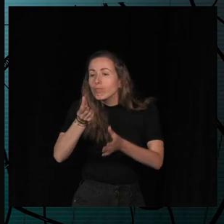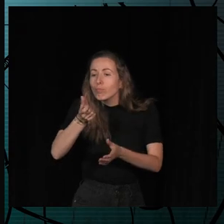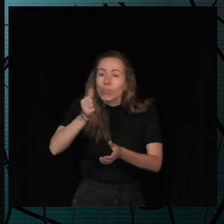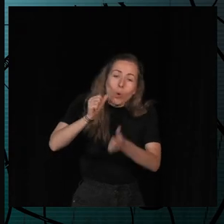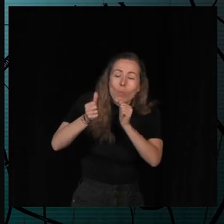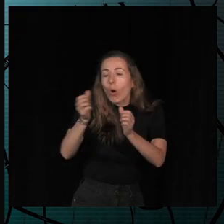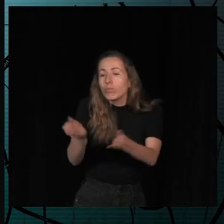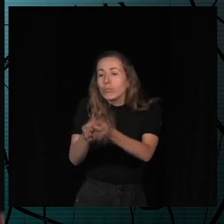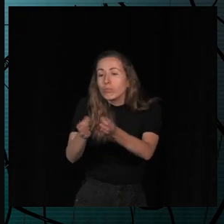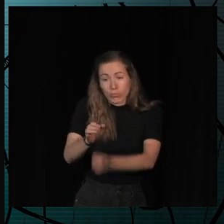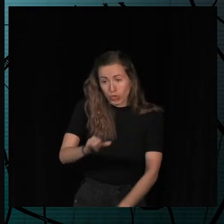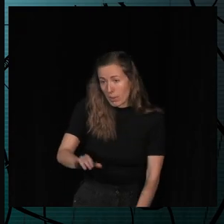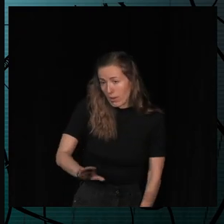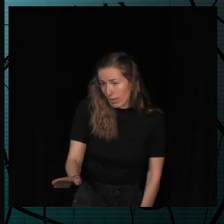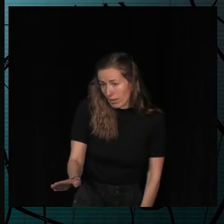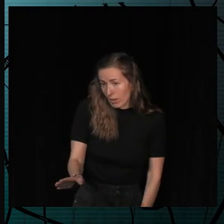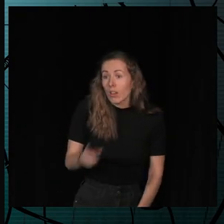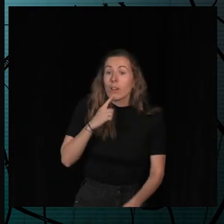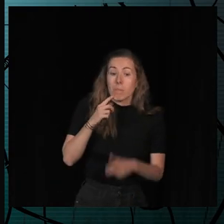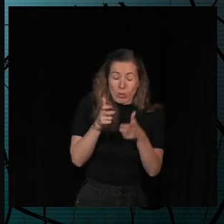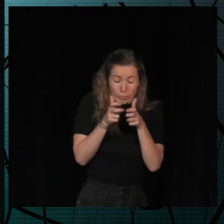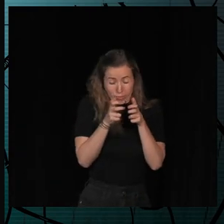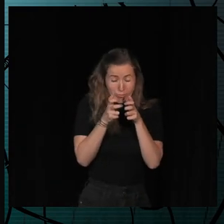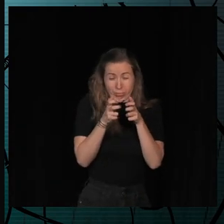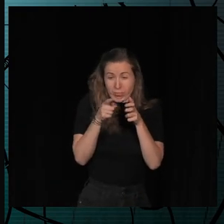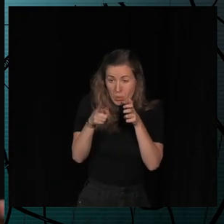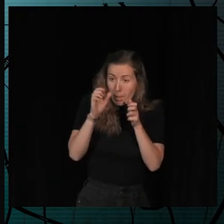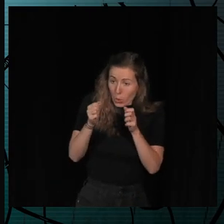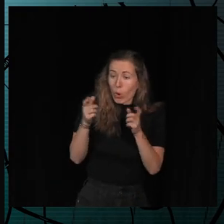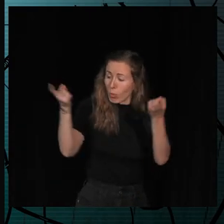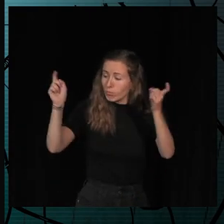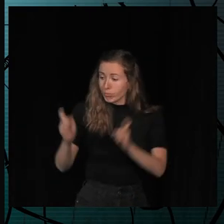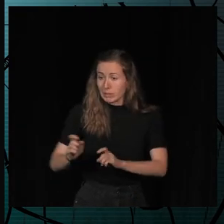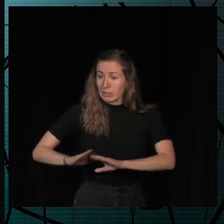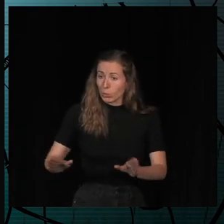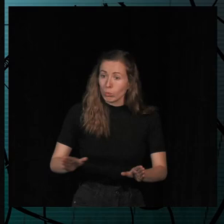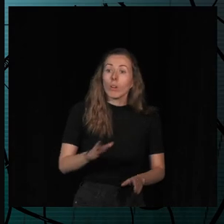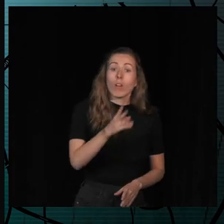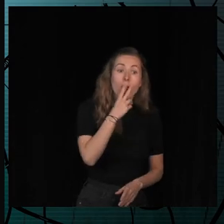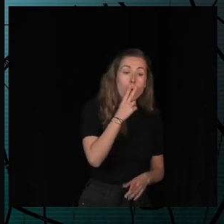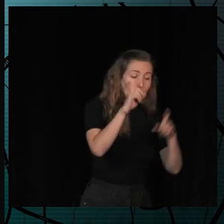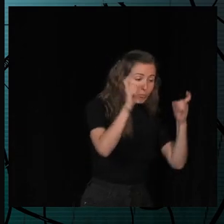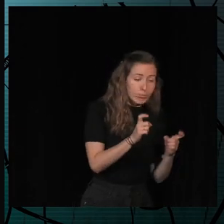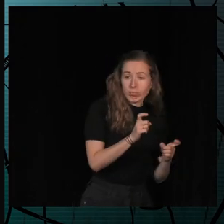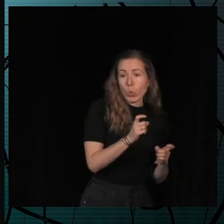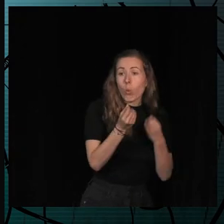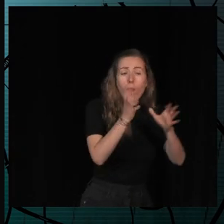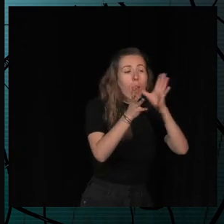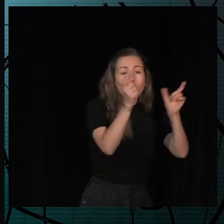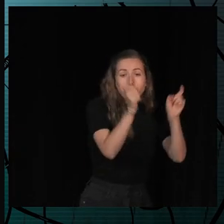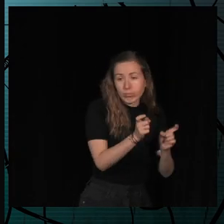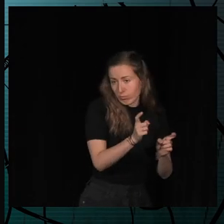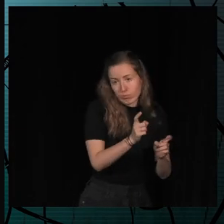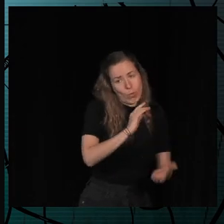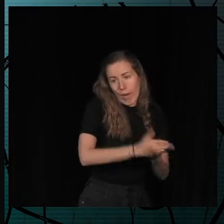attend d'un joueur excessif c'est qu'il devienne un joueur modéré on n'attend pas d'un fumeur excessif qui devienne un fumeur modéré donc c'est là que